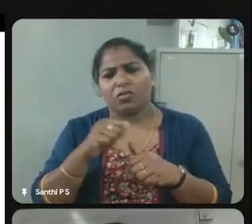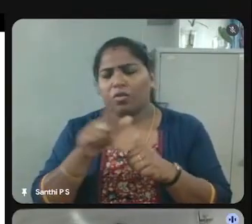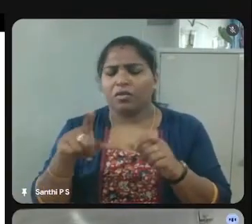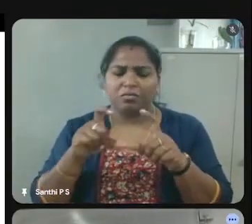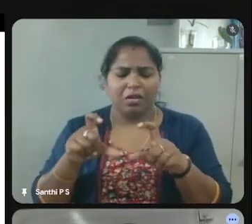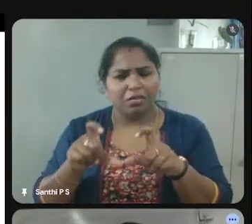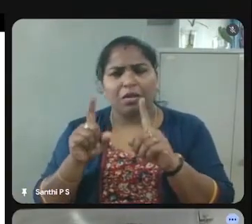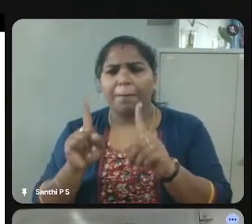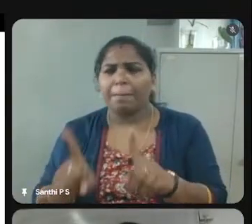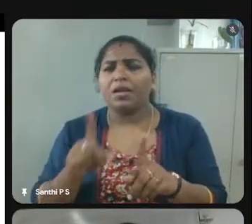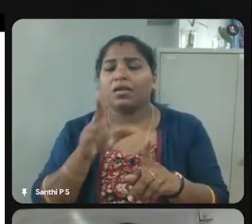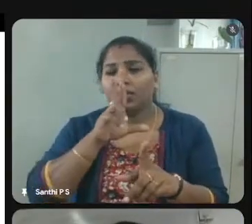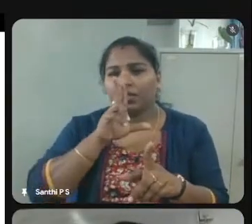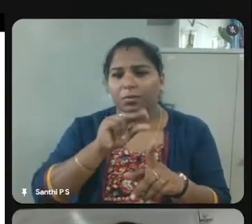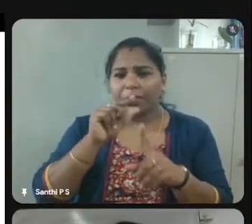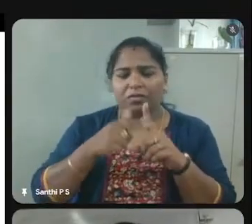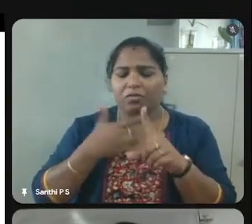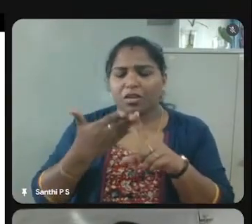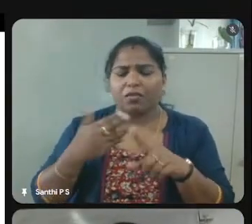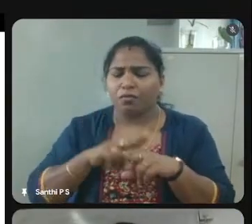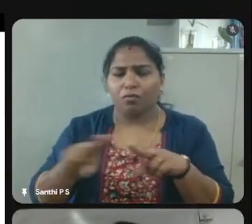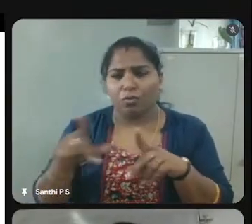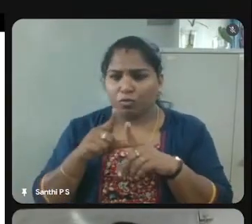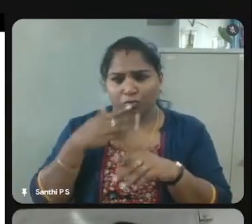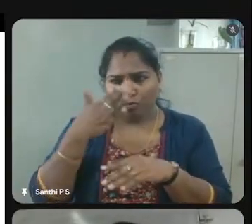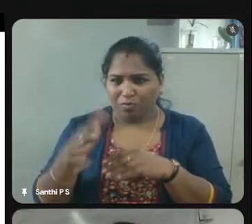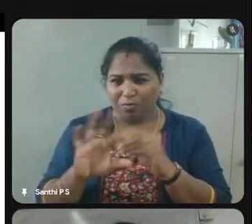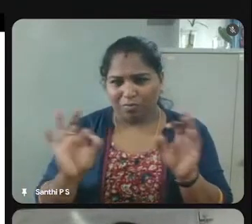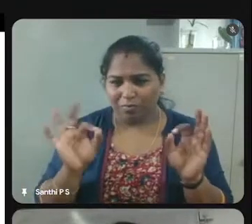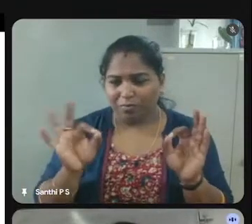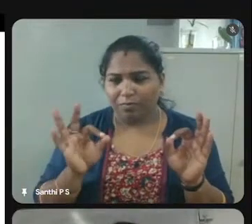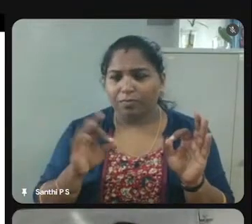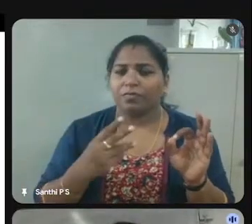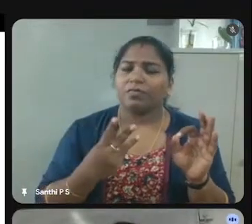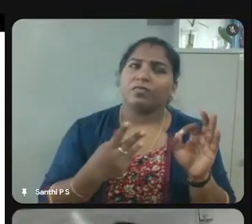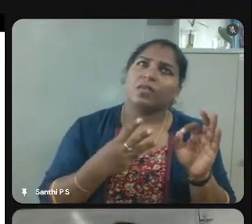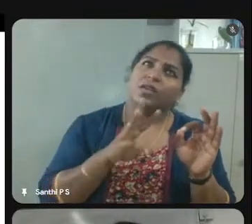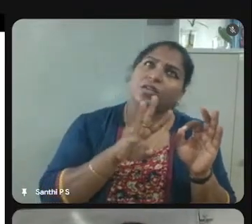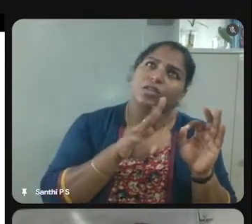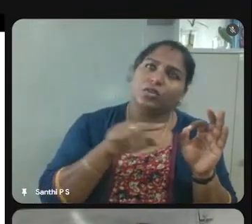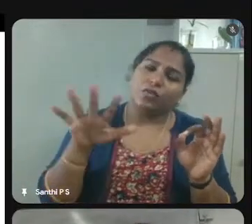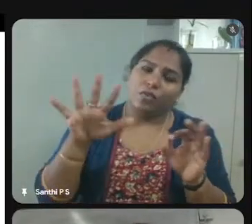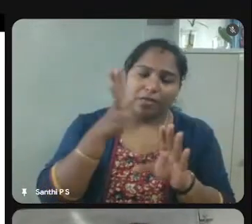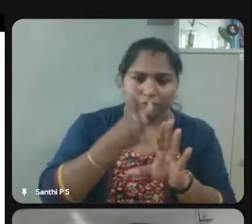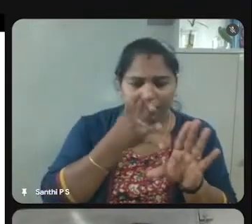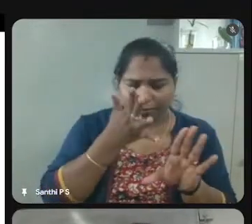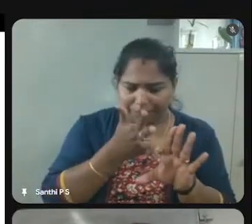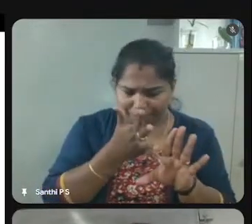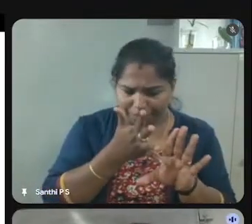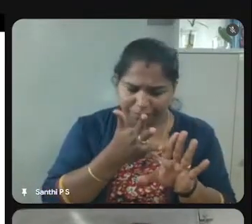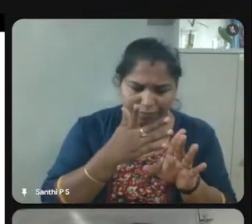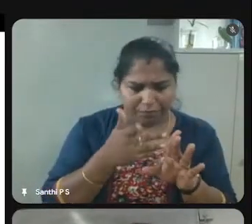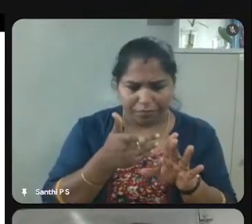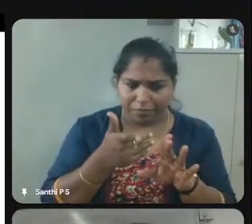കൊടുത്തിരുന്നു. പിന്നെ സ്പീച്ച് തെറാപ്പി അങ്ങനെ ഫുള്ള് കണ്ടിന്യൂ ചെയ്യാൻ പറ്റിയില്ല. ഒരു 3 to 5 ഇയേഴ്സിൽ വരെ കൊടുത്തിട്ടുള്ളൂ. 3 ഇയർ ആയപ്പോഴാണ്